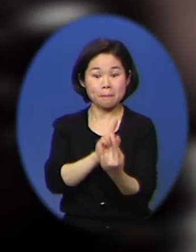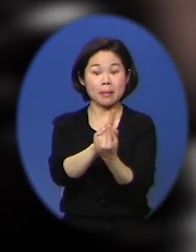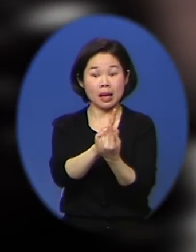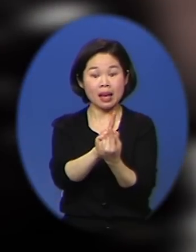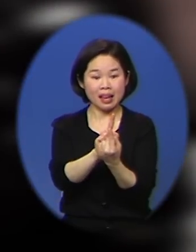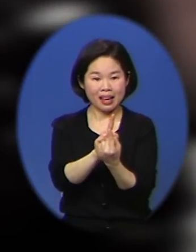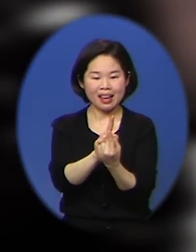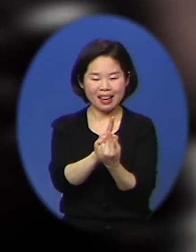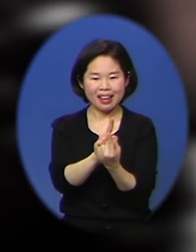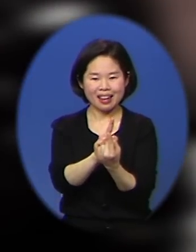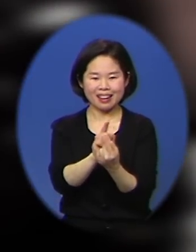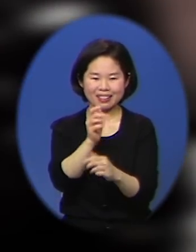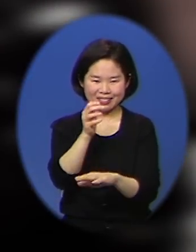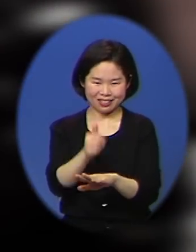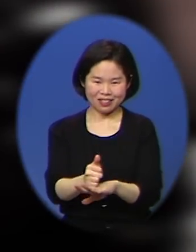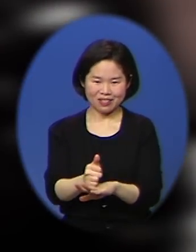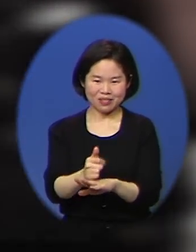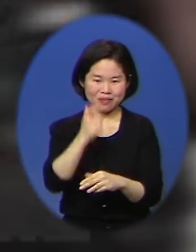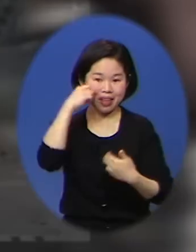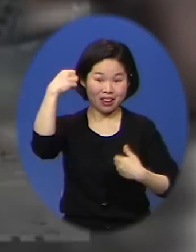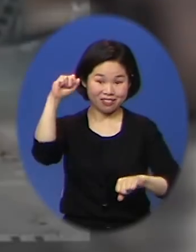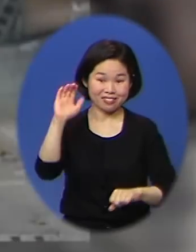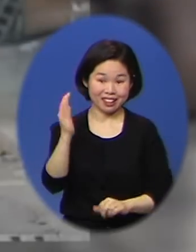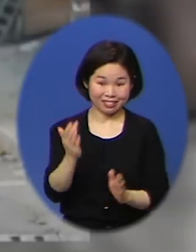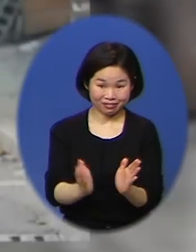통해 그는 배우가 되었고